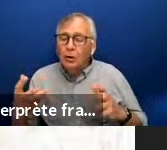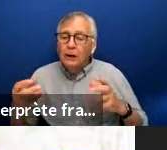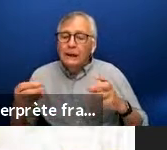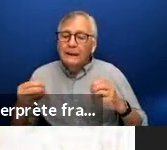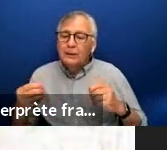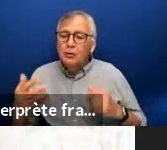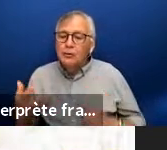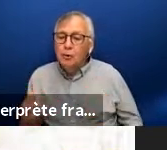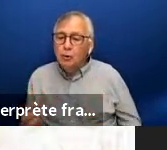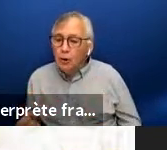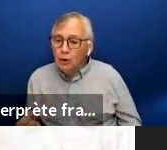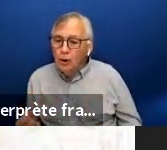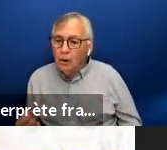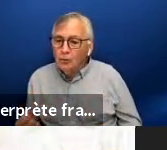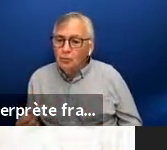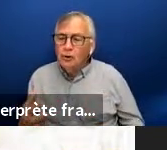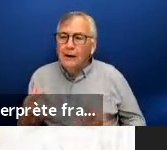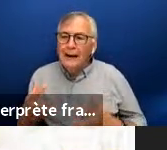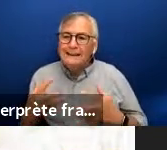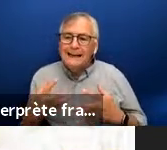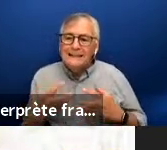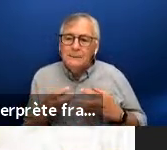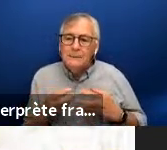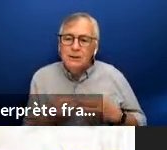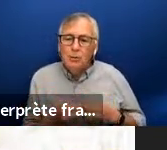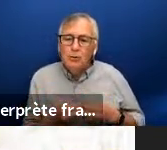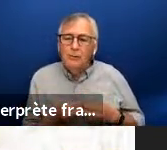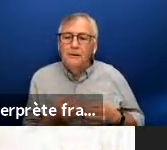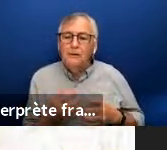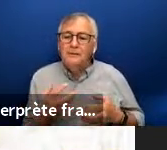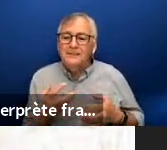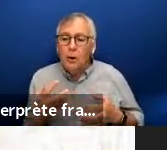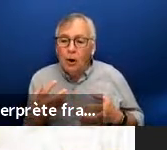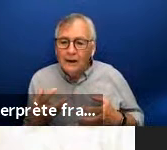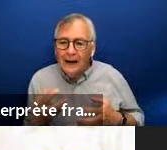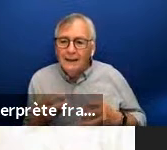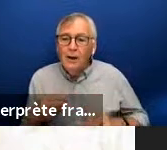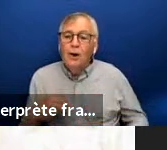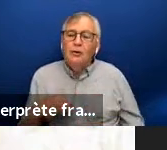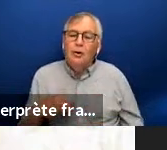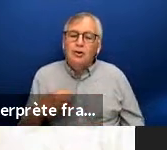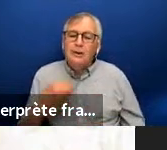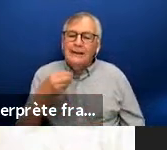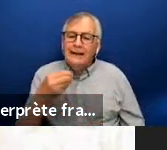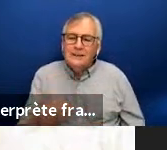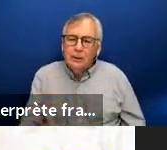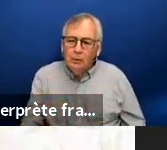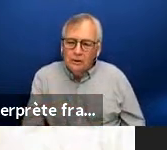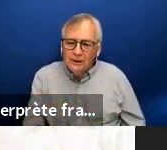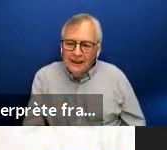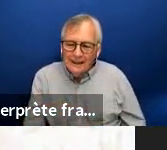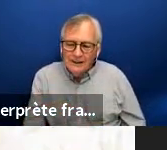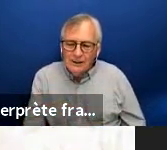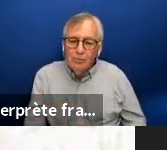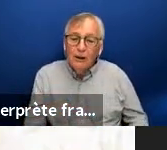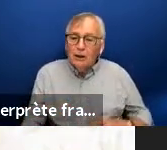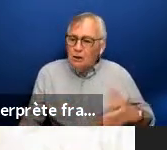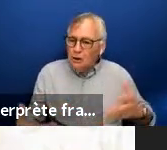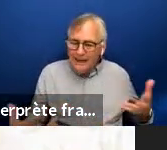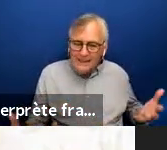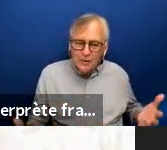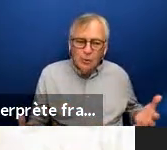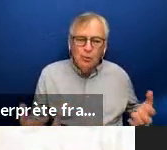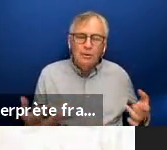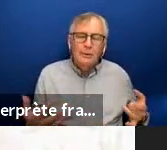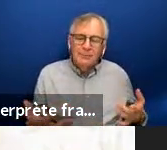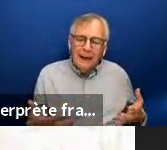avec les cultures autochtones, où ce que la transmission se fait de façon orale de génération en génération.